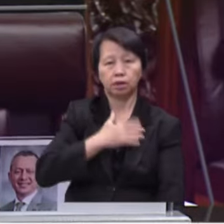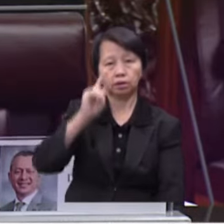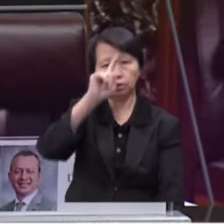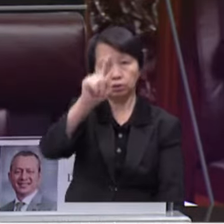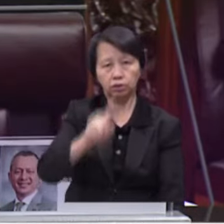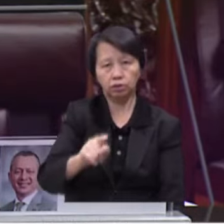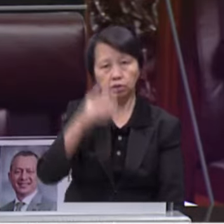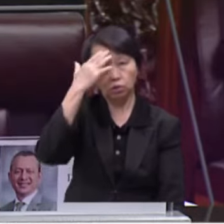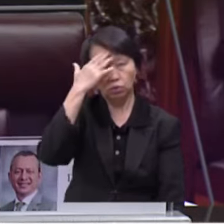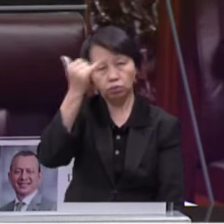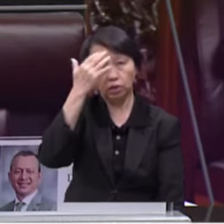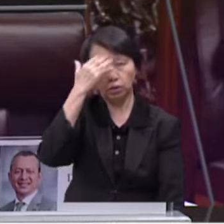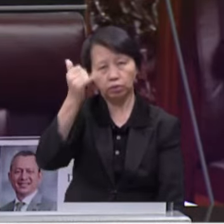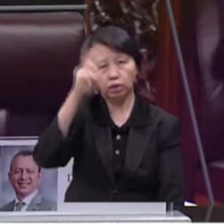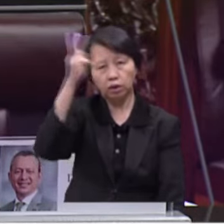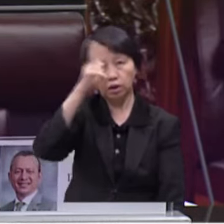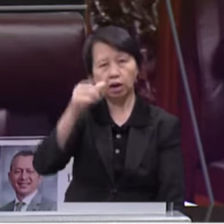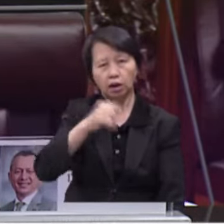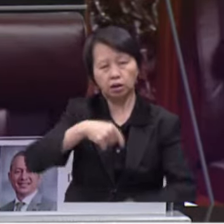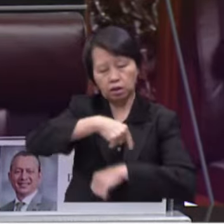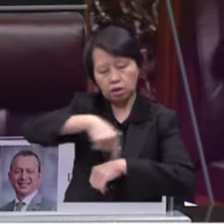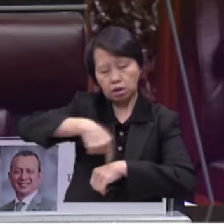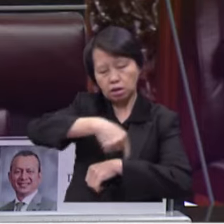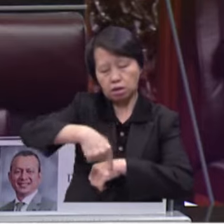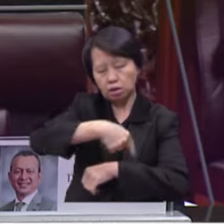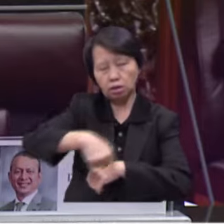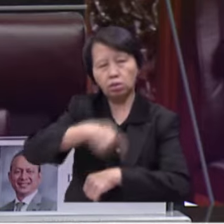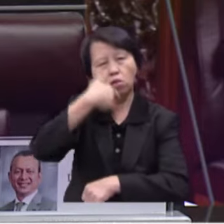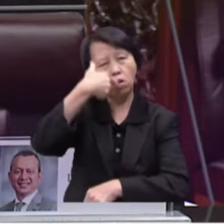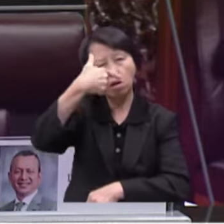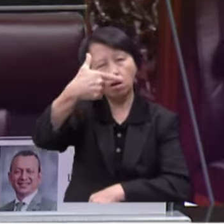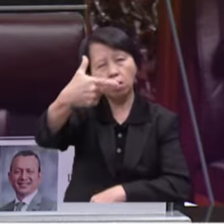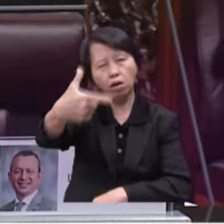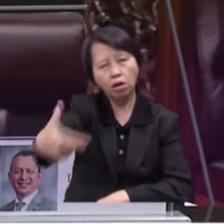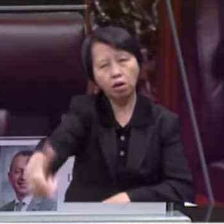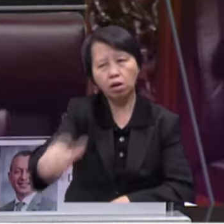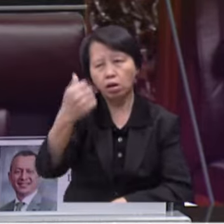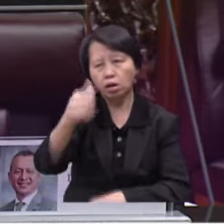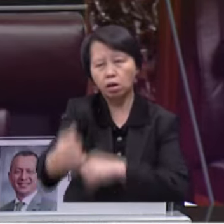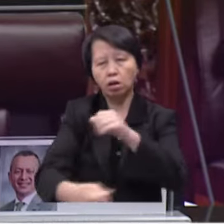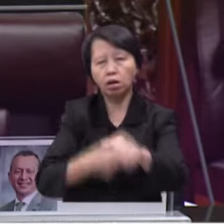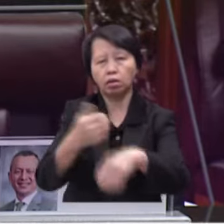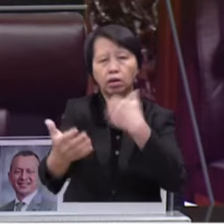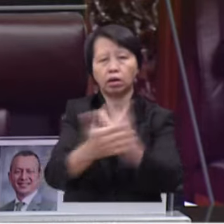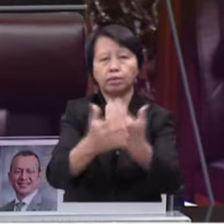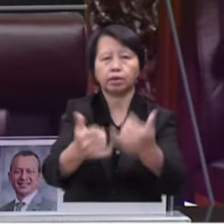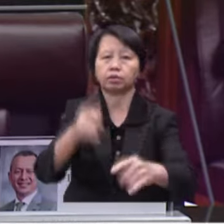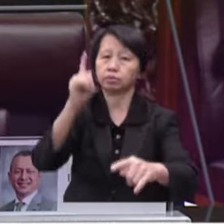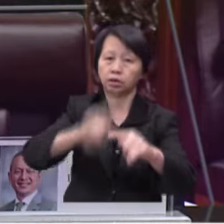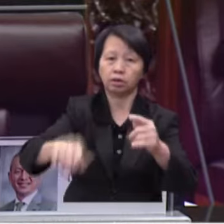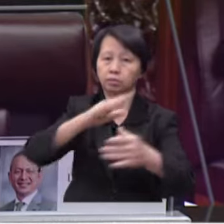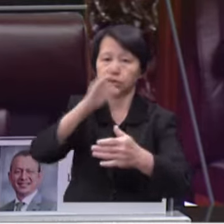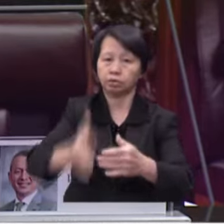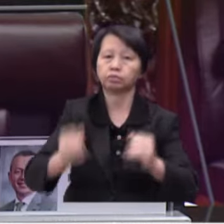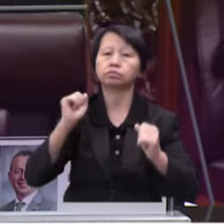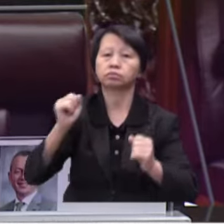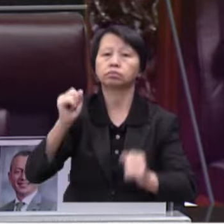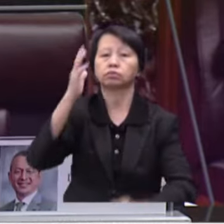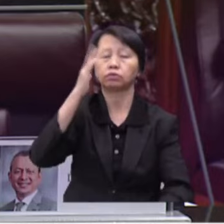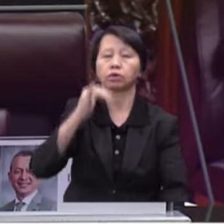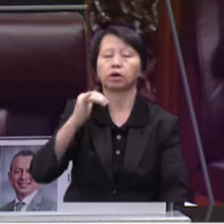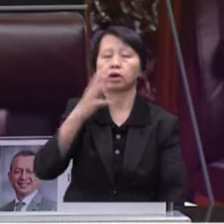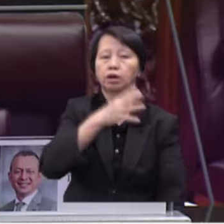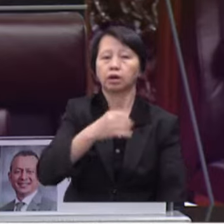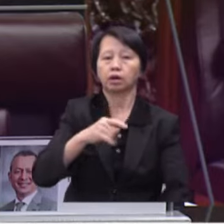Mengapa kerajaan ambei masa yang sebegitu panjang pun sampai sekarang pun tak boleh selesai dan semasa kita